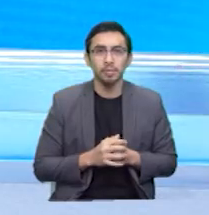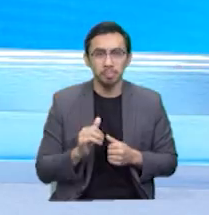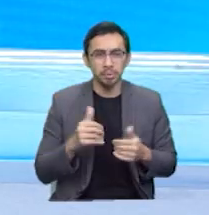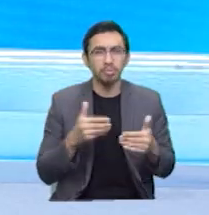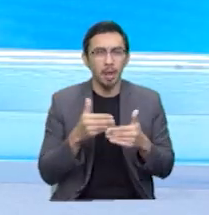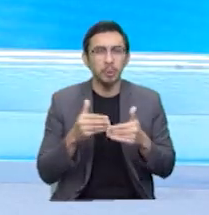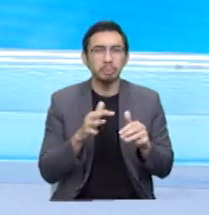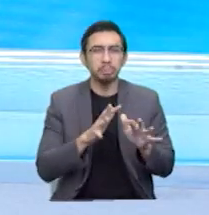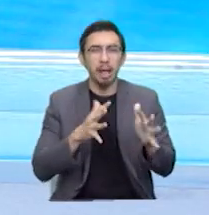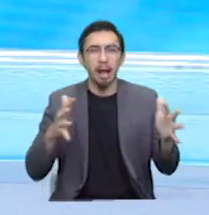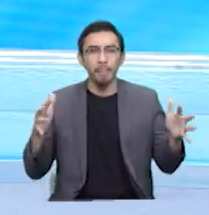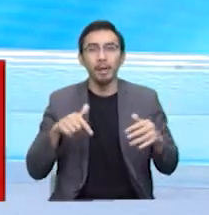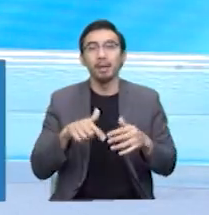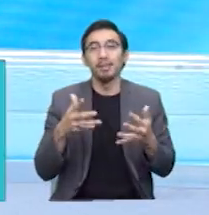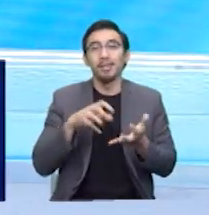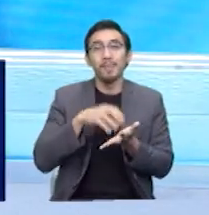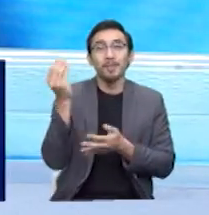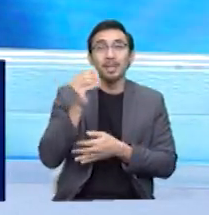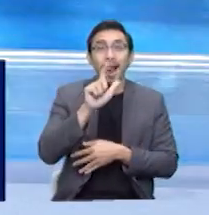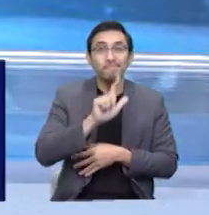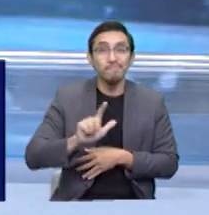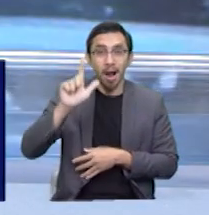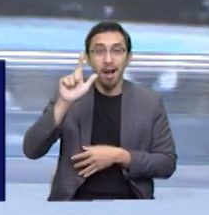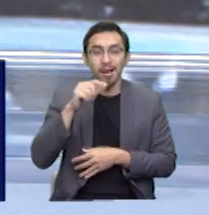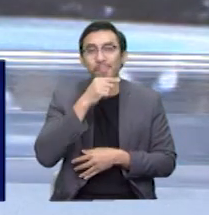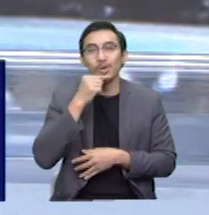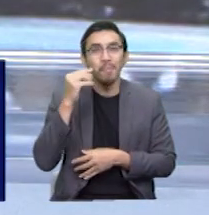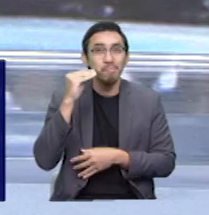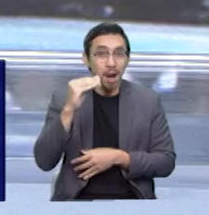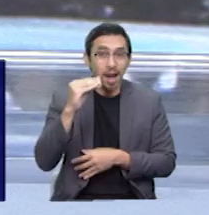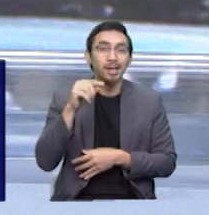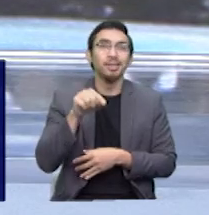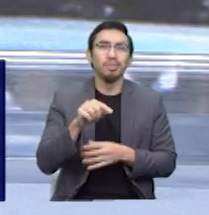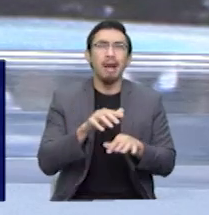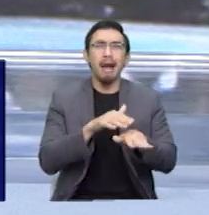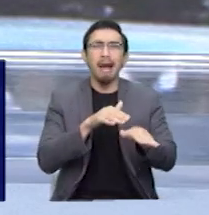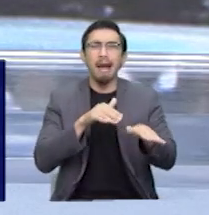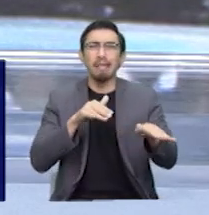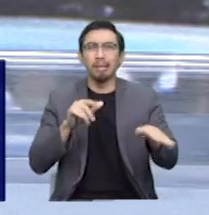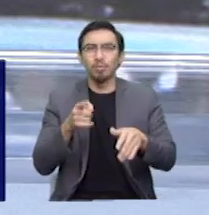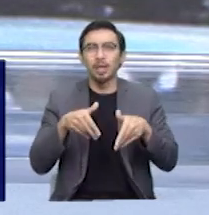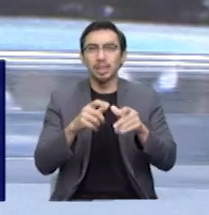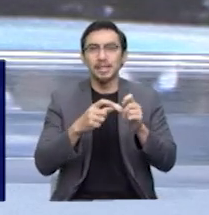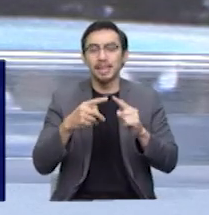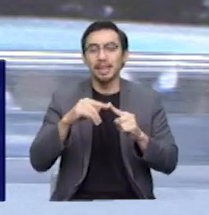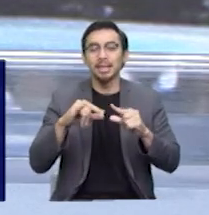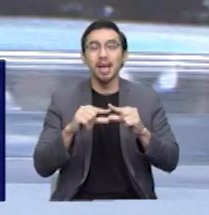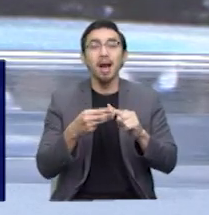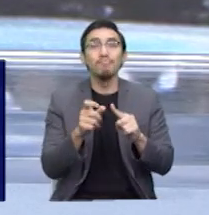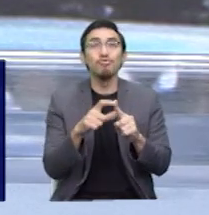Kepadatan lalu lintas juga terjadi di jalur wisata Lembang sejak Minggu pagi. Antrian kendaraan terjadi mulai dari Jalan Setiabudi,